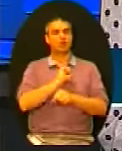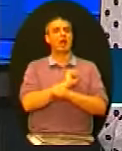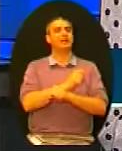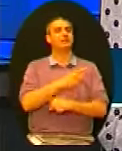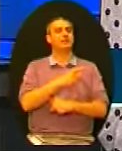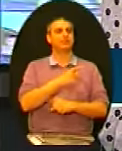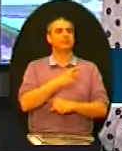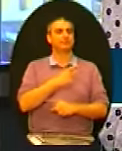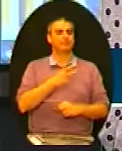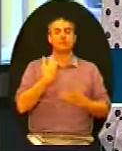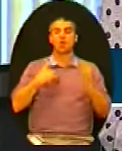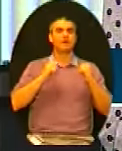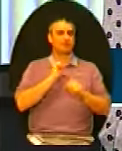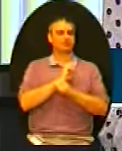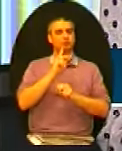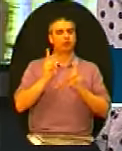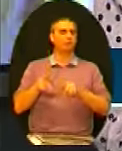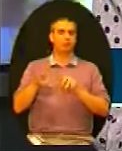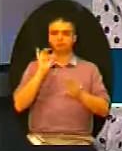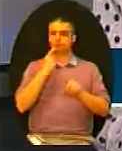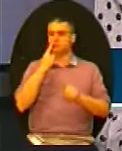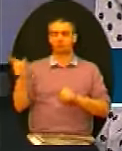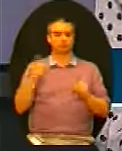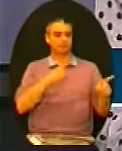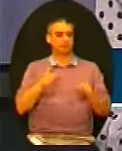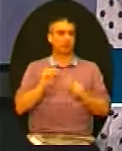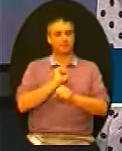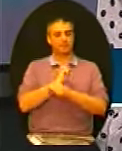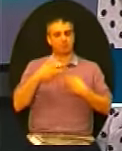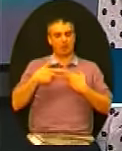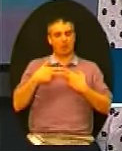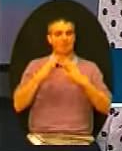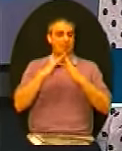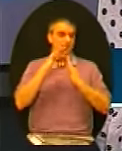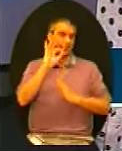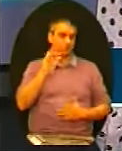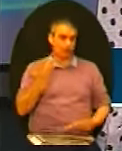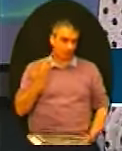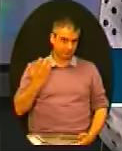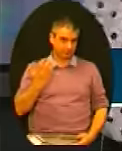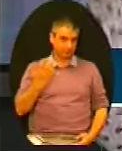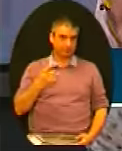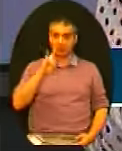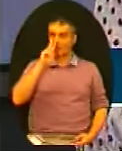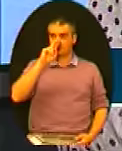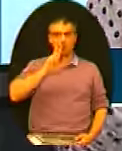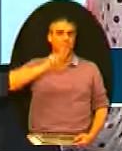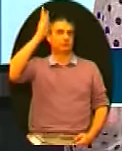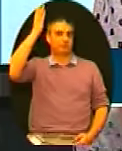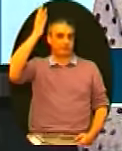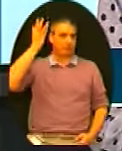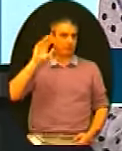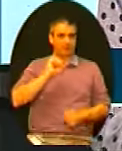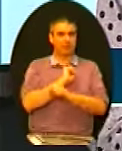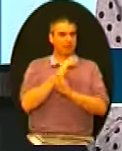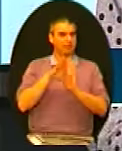לאסירים, לרוב האסירים יש אופציה לבחור להיות בבית סוהר שהוא קרוב לבית שלהם. חרמון זה בצפון, זה גם